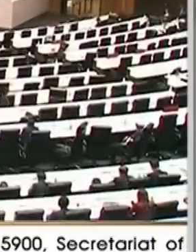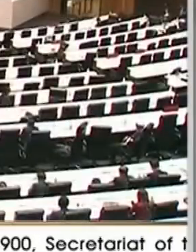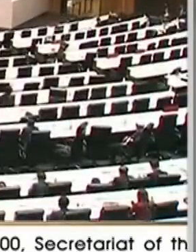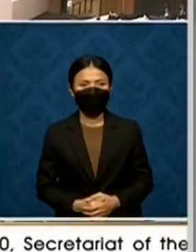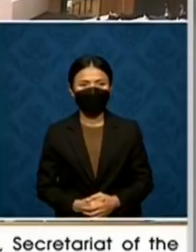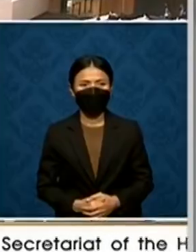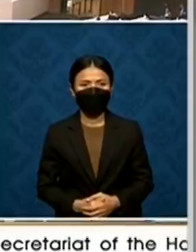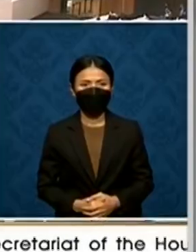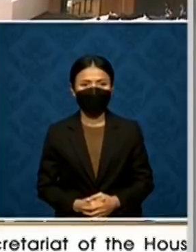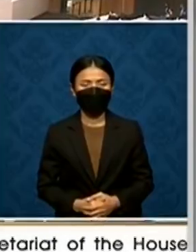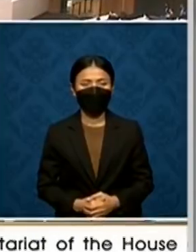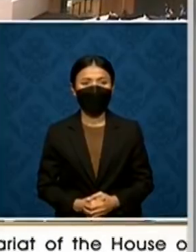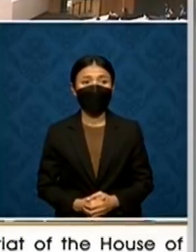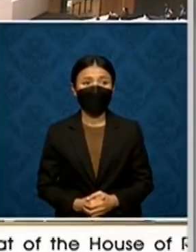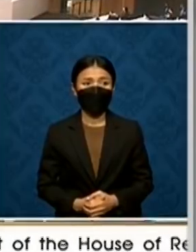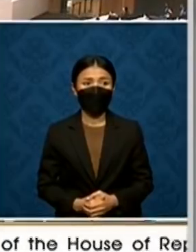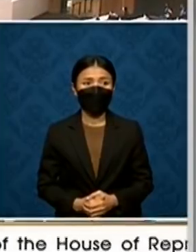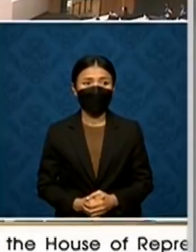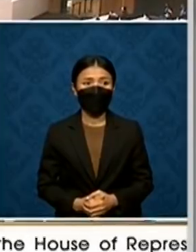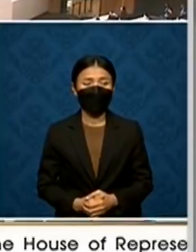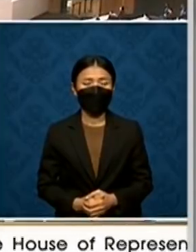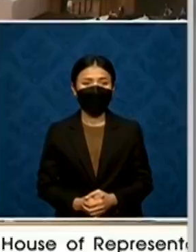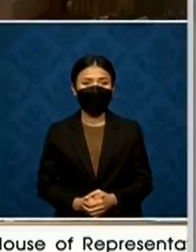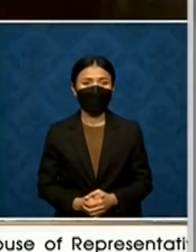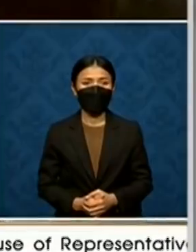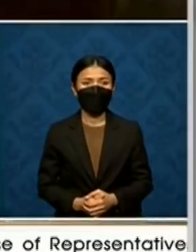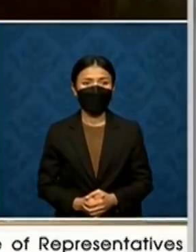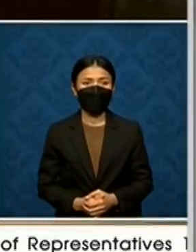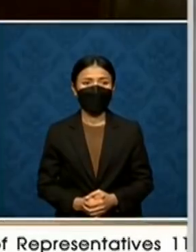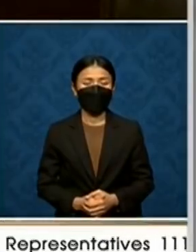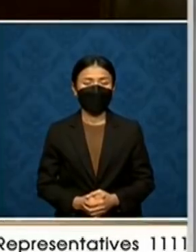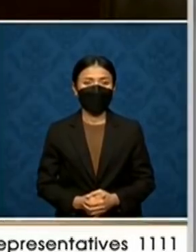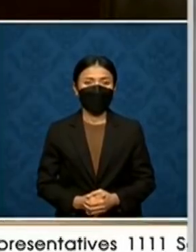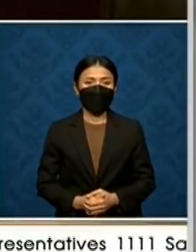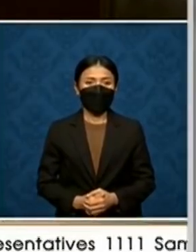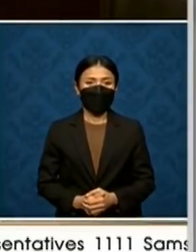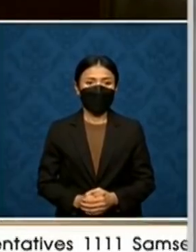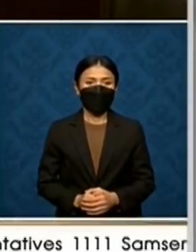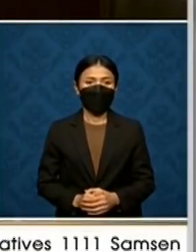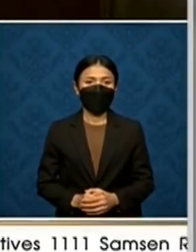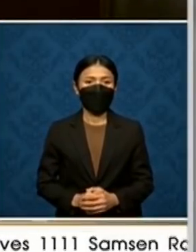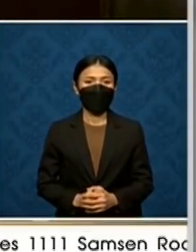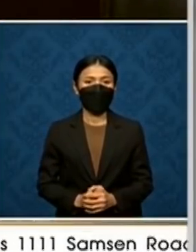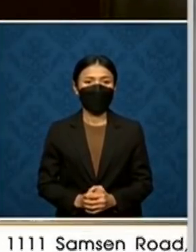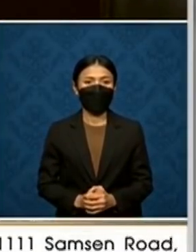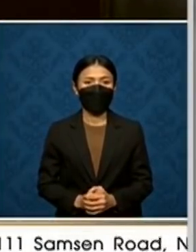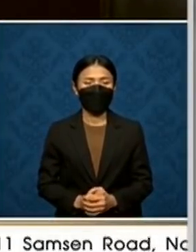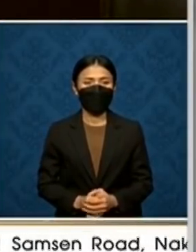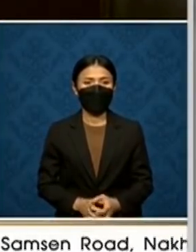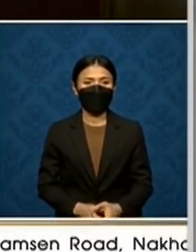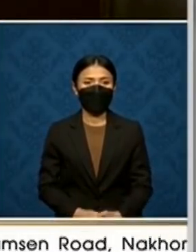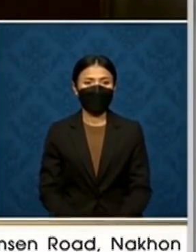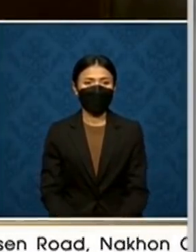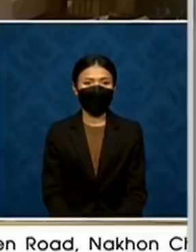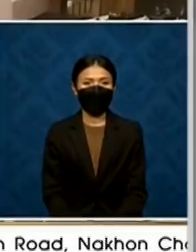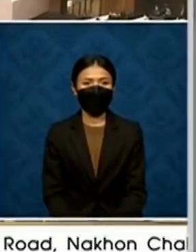ธที่ทำไมประธานรอนานทำไมไม่จับติดซะเลยนี่คือที่มาครับไม่ใช่เป็นอย่างอื่นเลย ครับ แต่ในที่สุดก็ได้ประมาณ